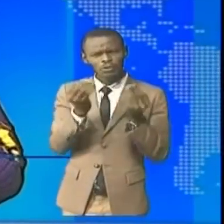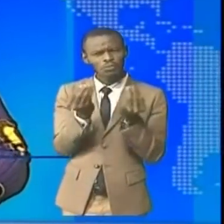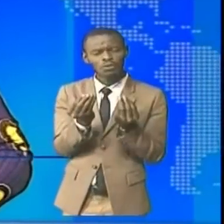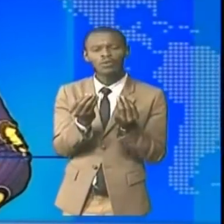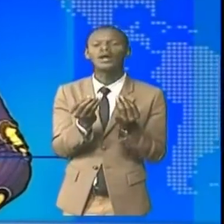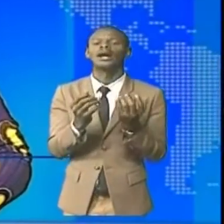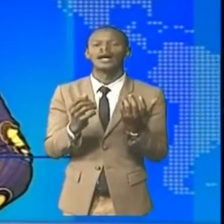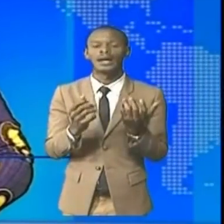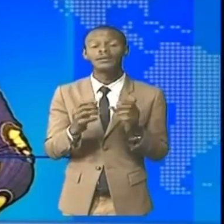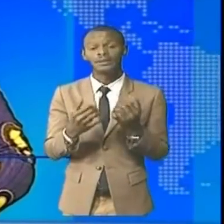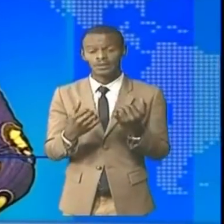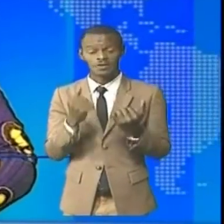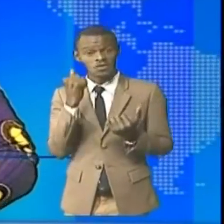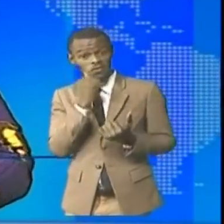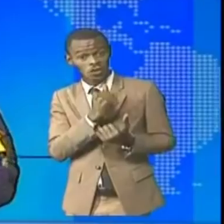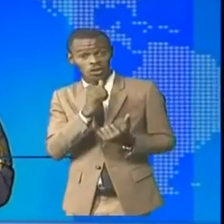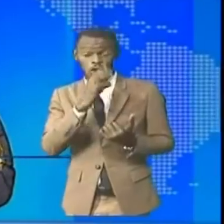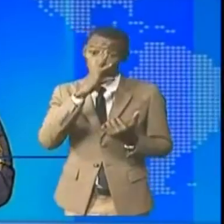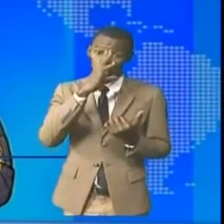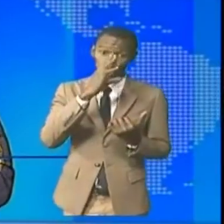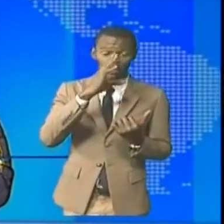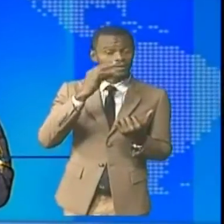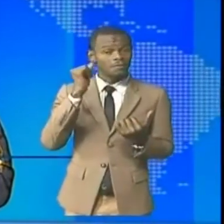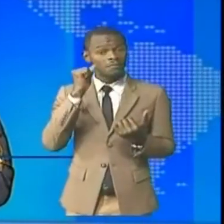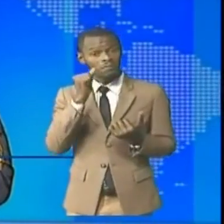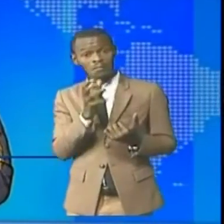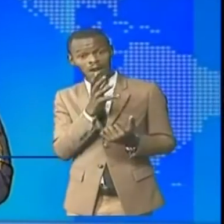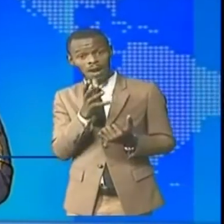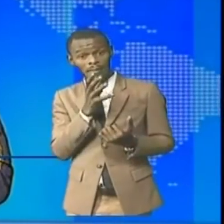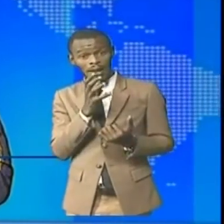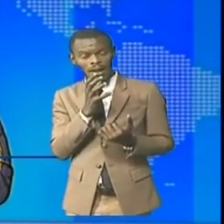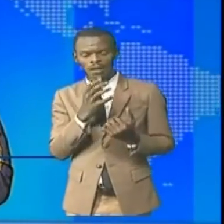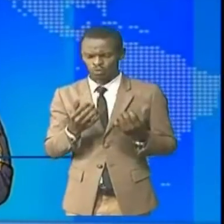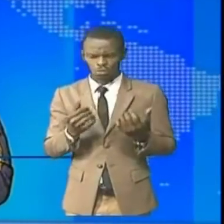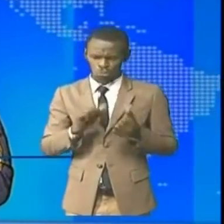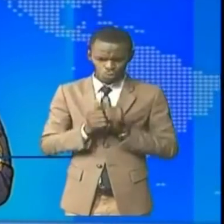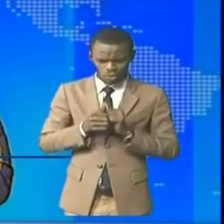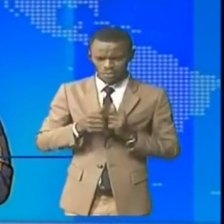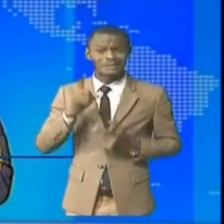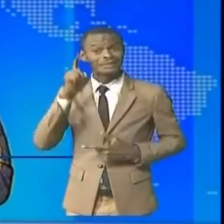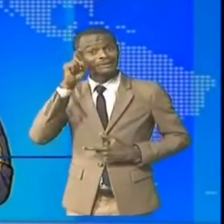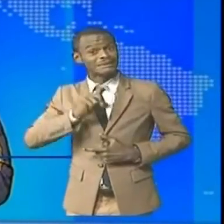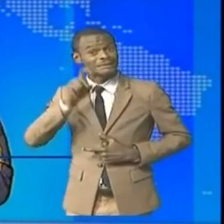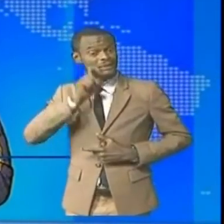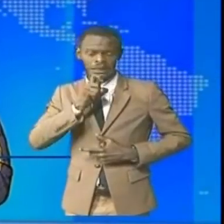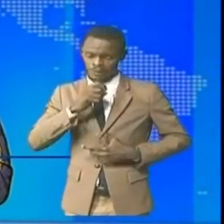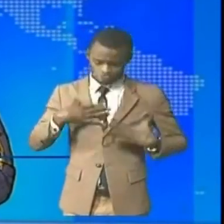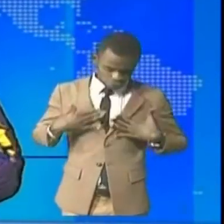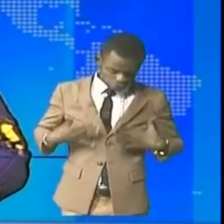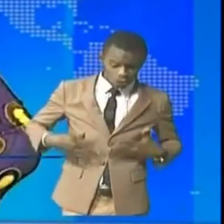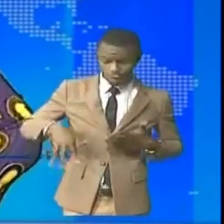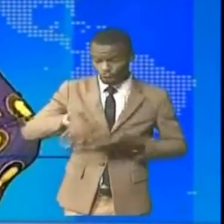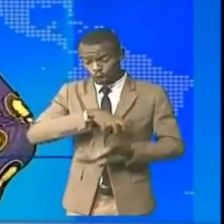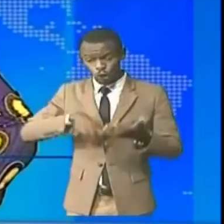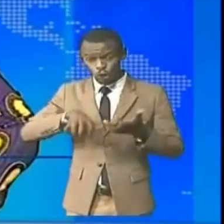santé sexuelle de la reproduction. Cet outil informatique apporte beaucoup d'avantages dans la télémédecine et facilite l'accès